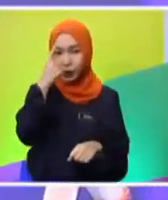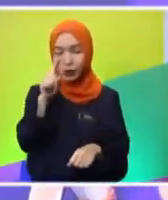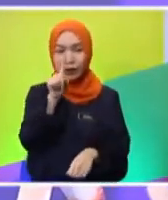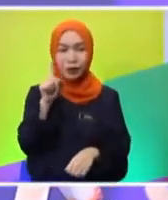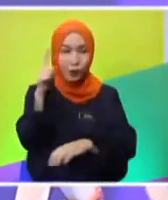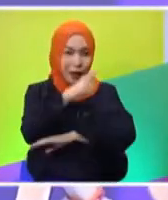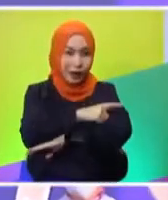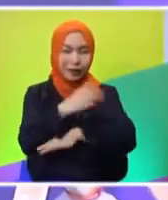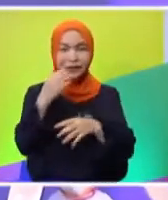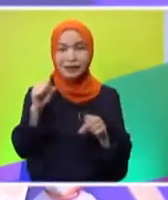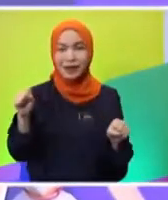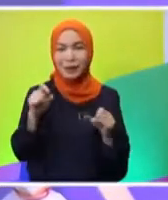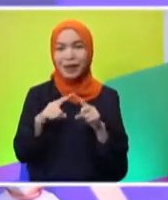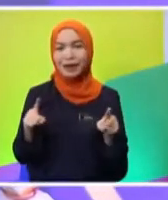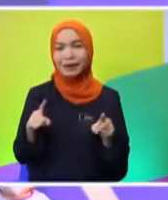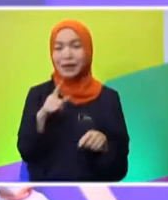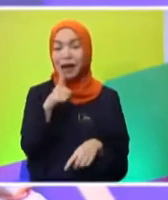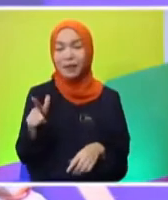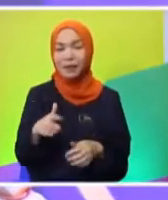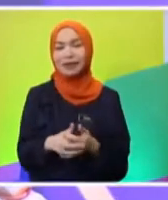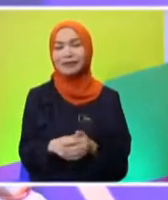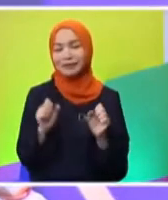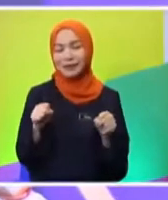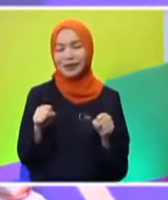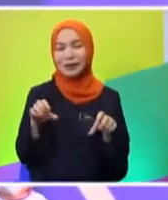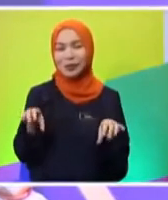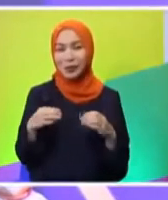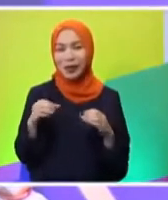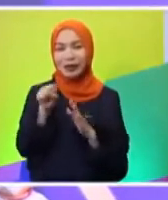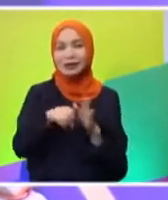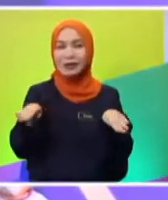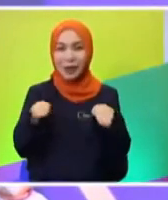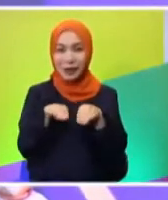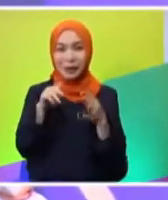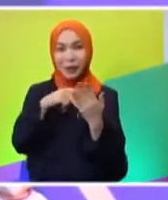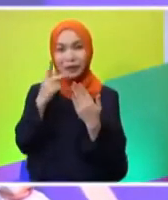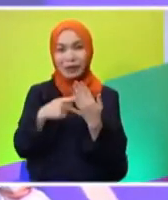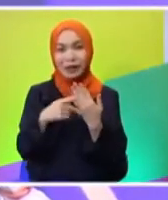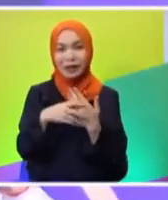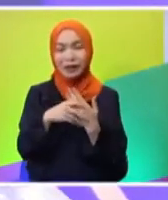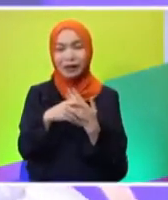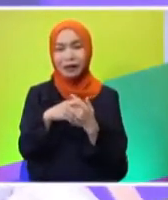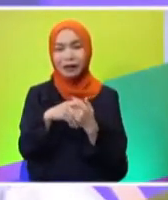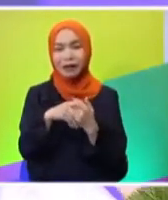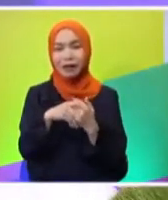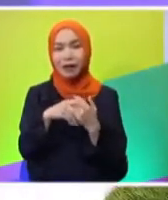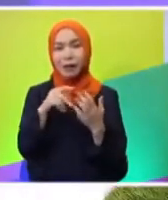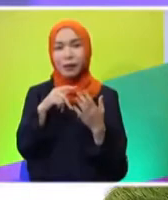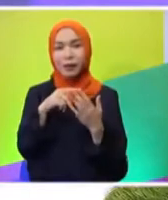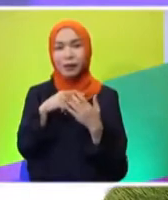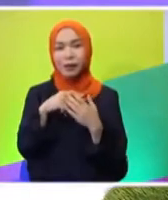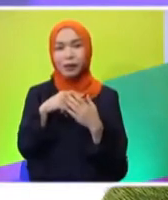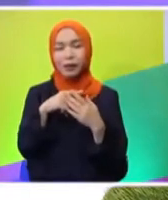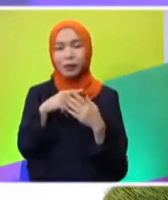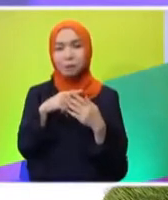Enak warna biru Bighunnah Oh terus saja mungkin apabila kita melihat hasilnya kadang-kadang